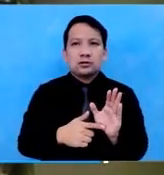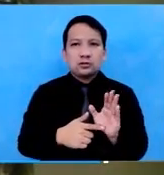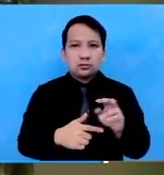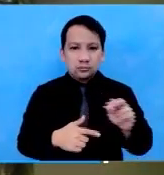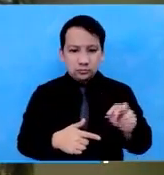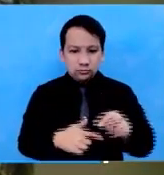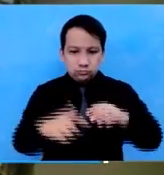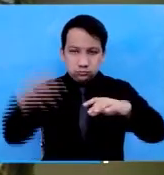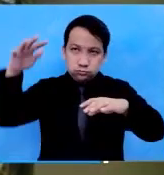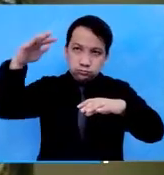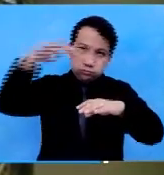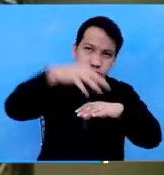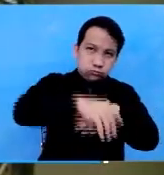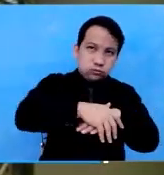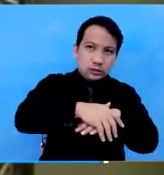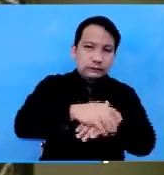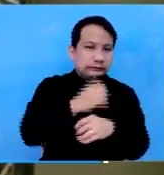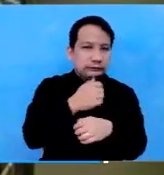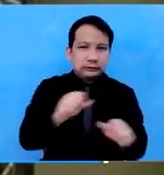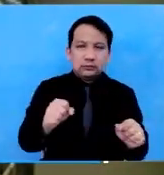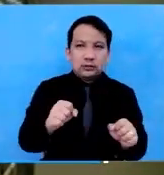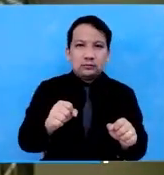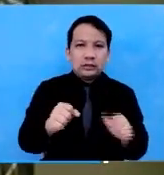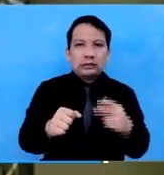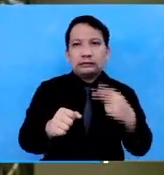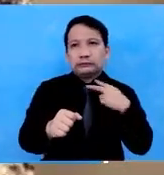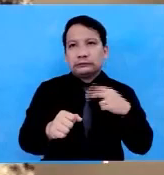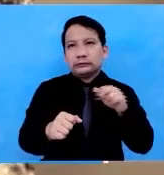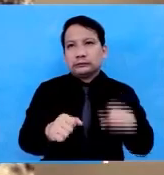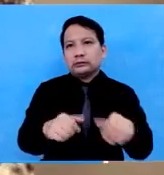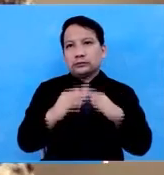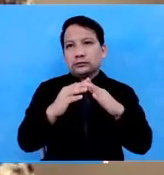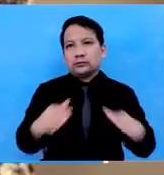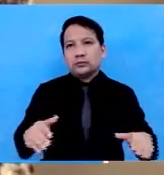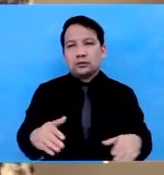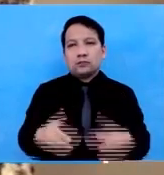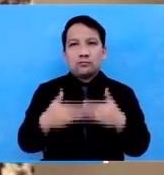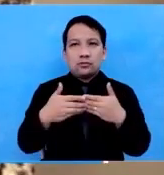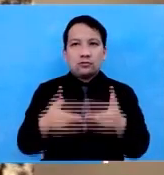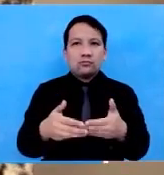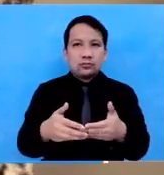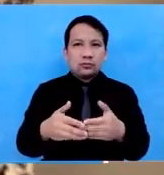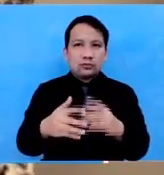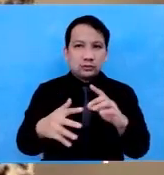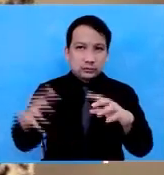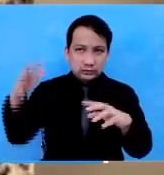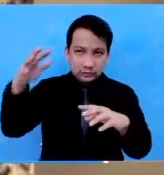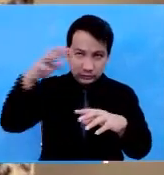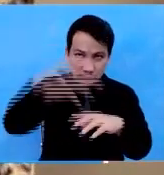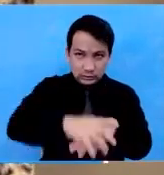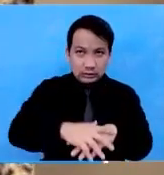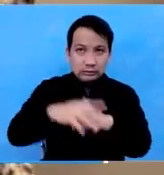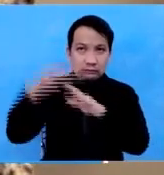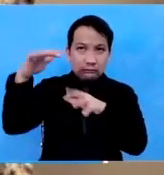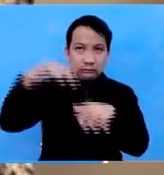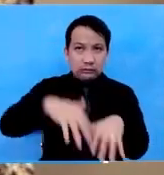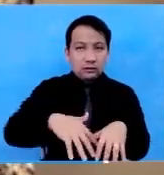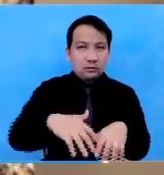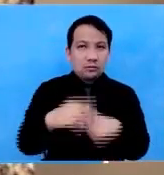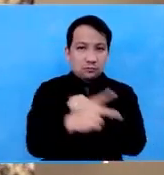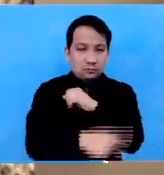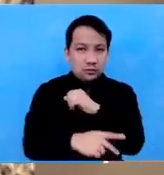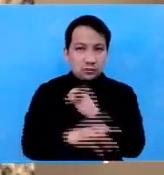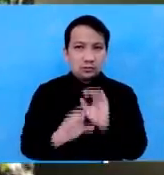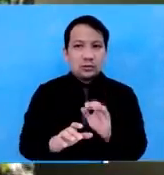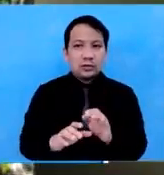na nakalikas ang biktima at natrap sa bahay hanggang sa tuluyang natabunan ng landslide. Sa probinsya naman Gretchen ng